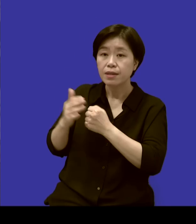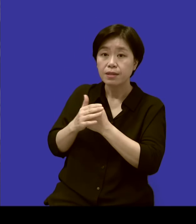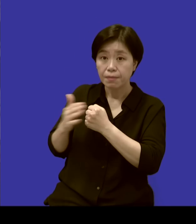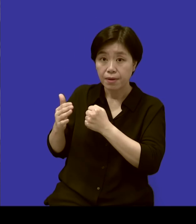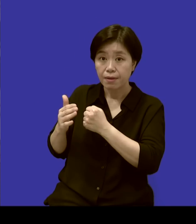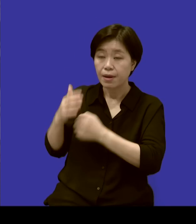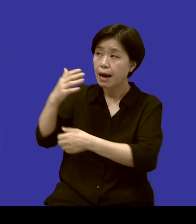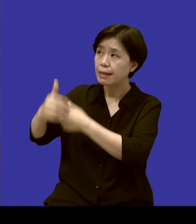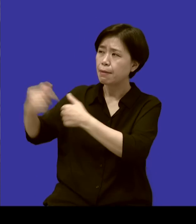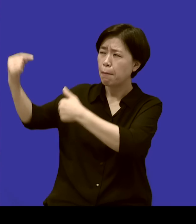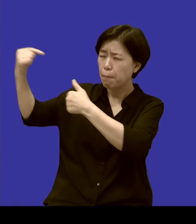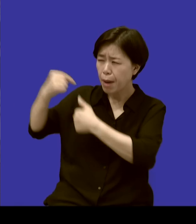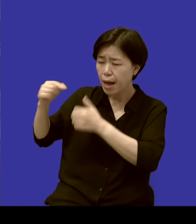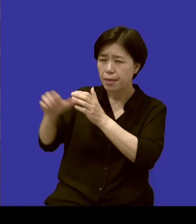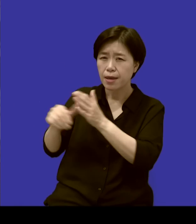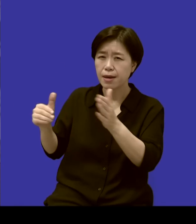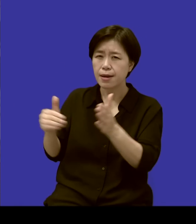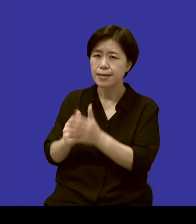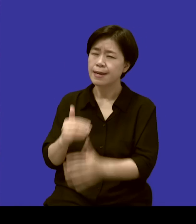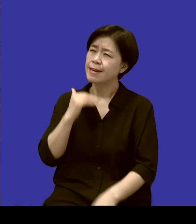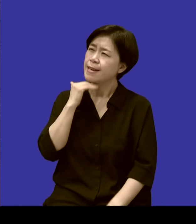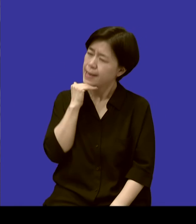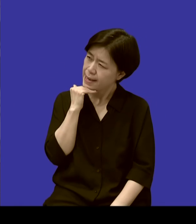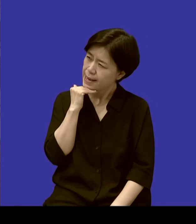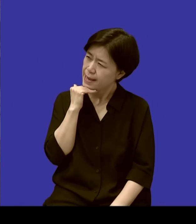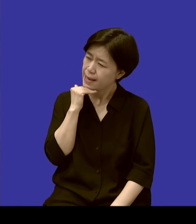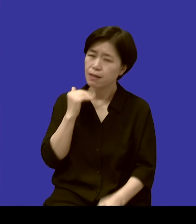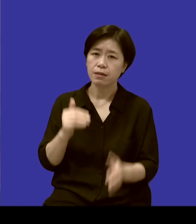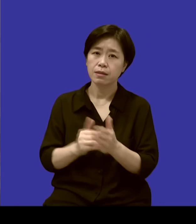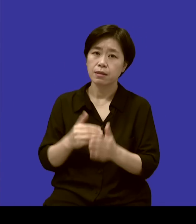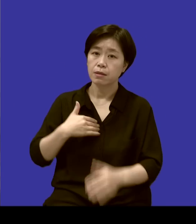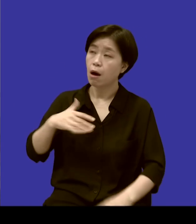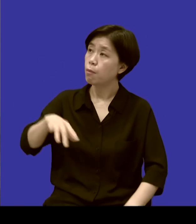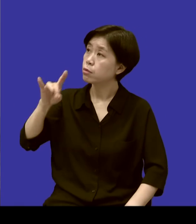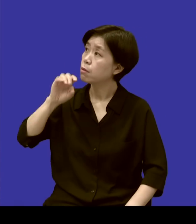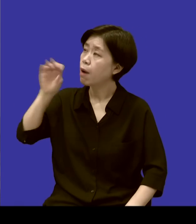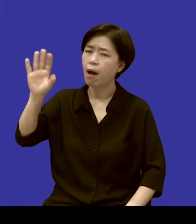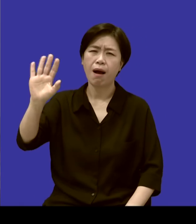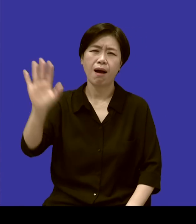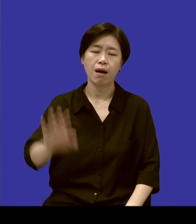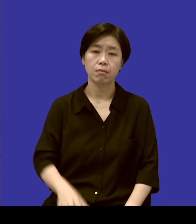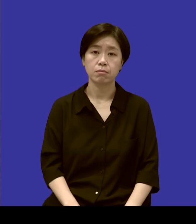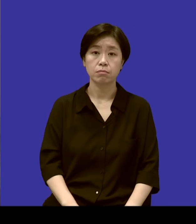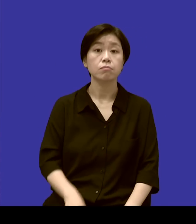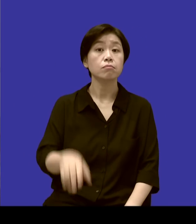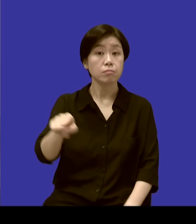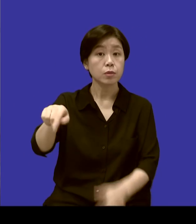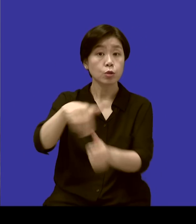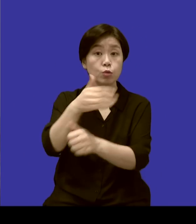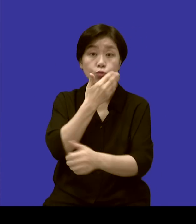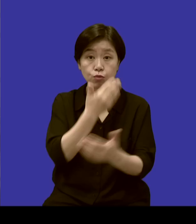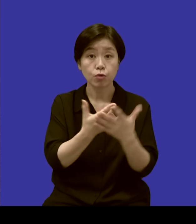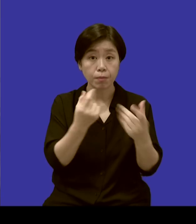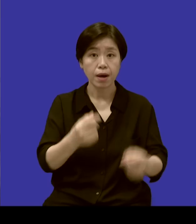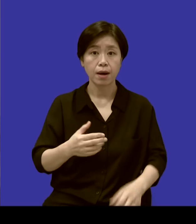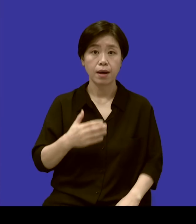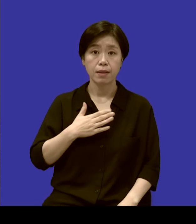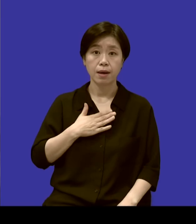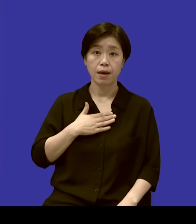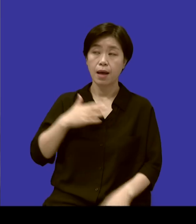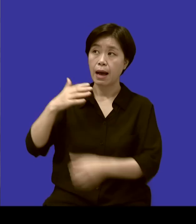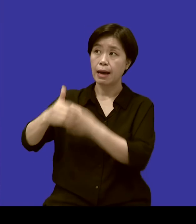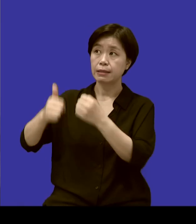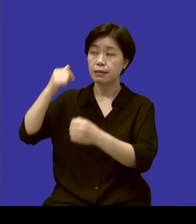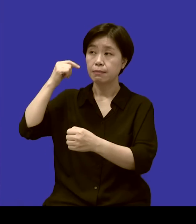지시할 때까지 내가 뭔가 하겠다고 얘기 안 하고 있거든요. 그것도 중요한 것 같아요. 왜냐면 네. 내가 앞서갈 때도 사실 있거든요.